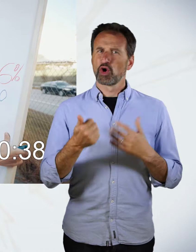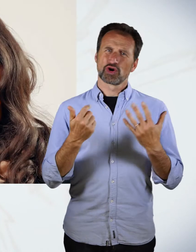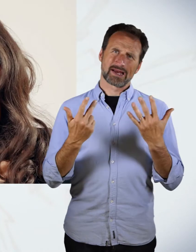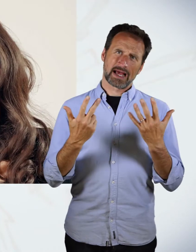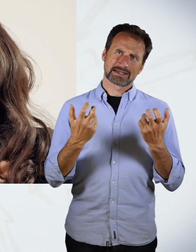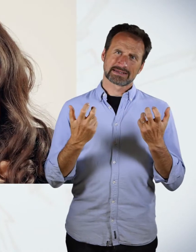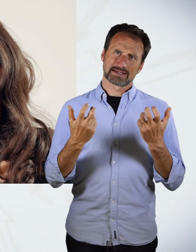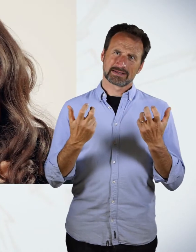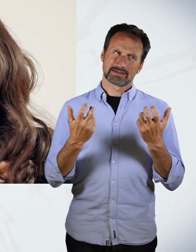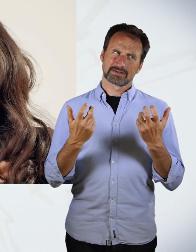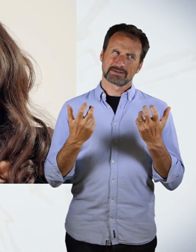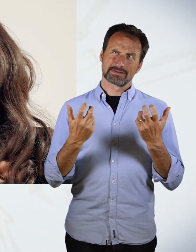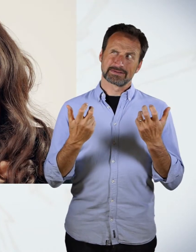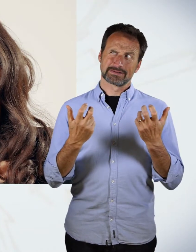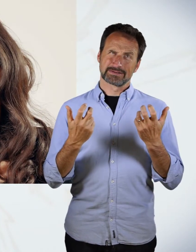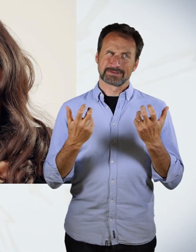180.